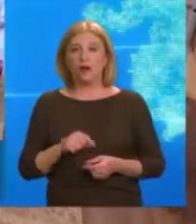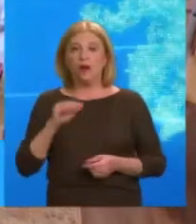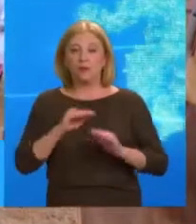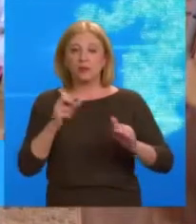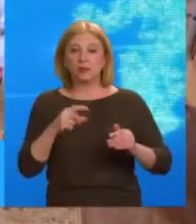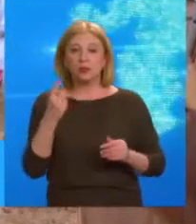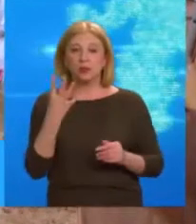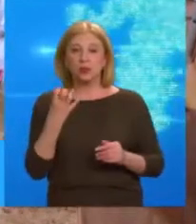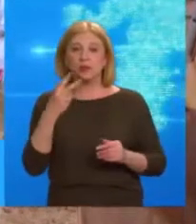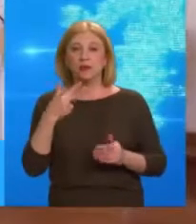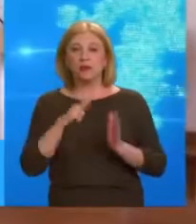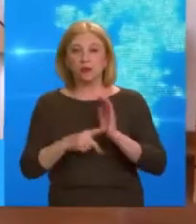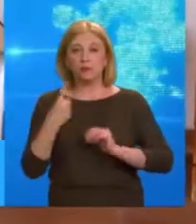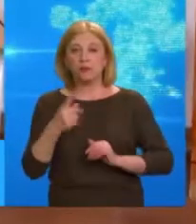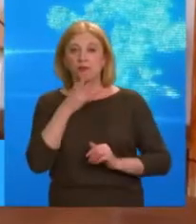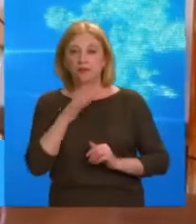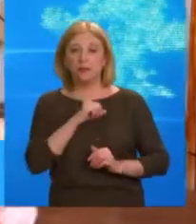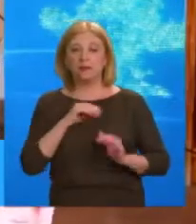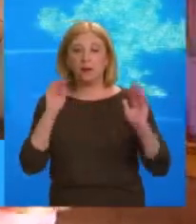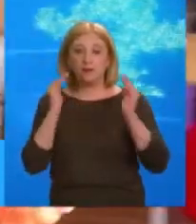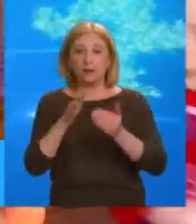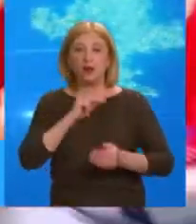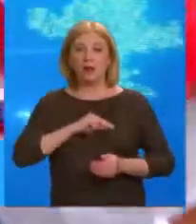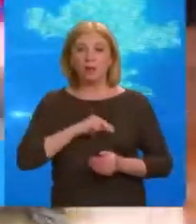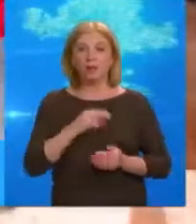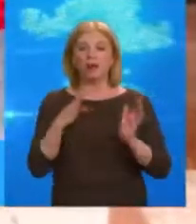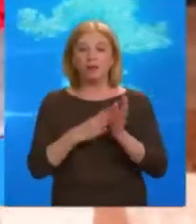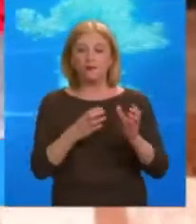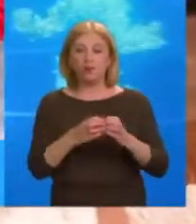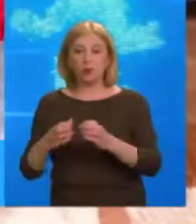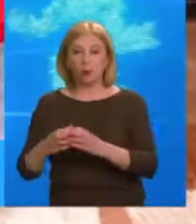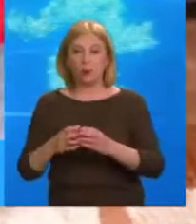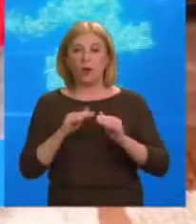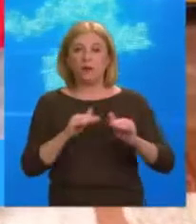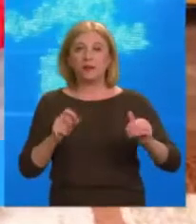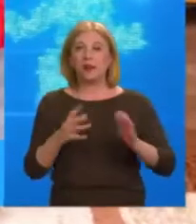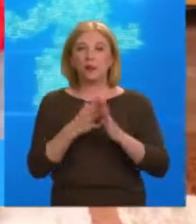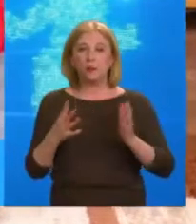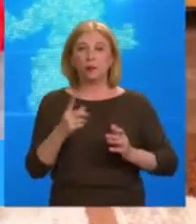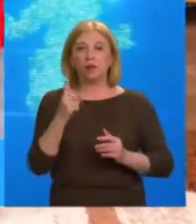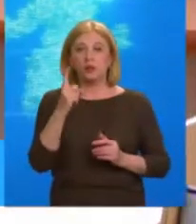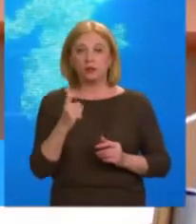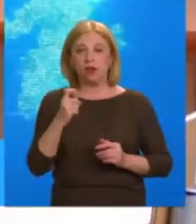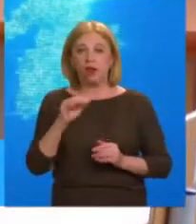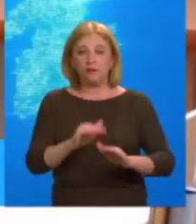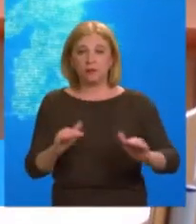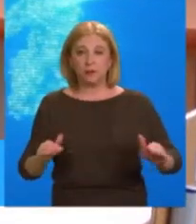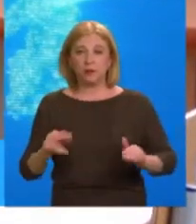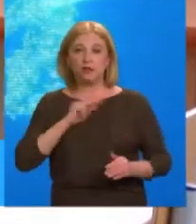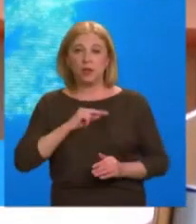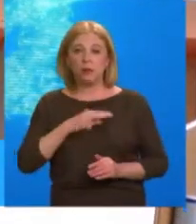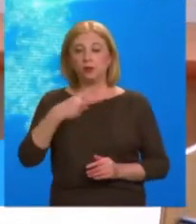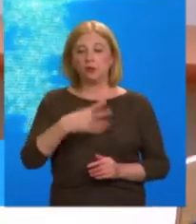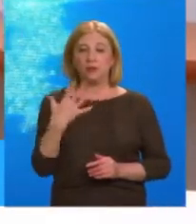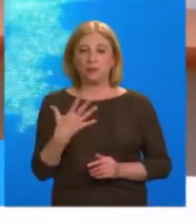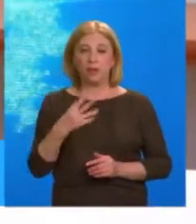номер 481 во время самоизоляции работало сразу 9 групп для детей, в них больше 100 воспитанников, а на работу выходит 25